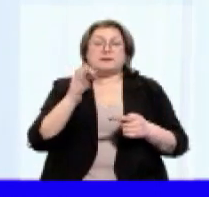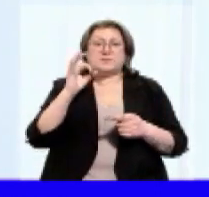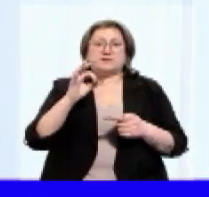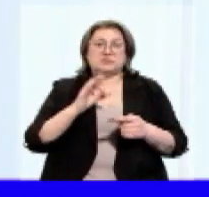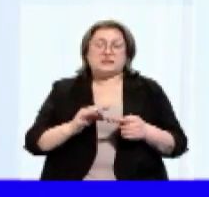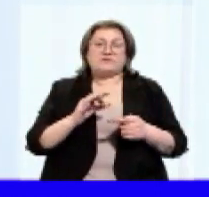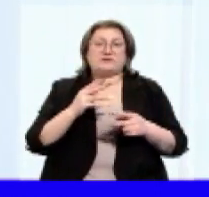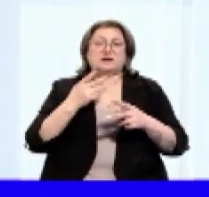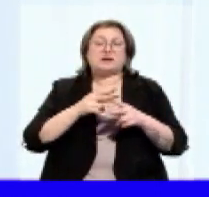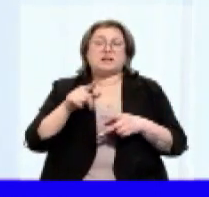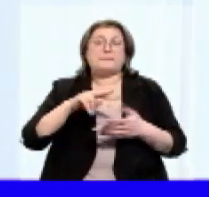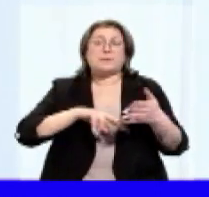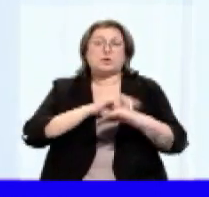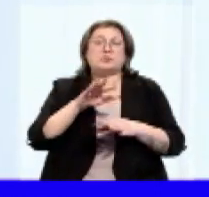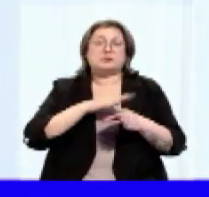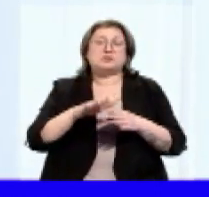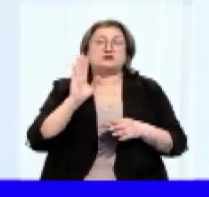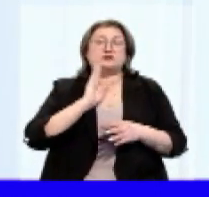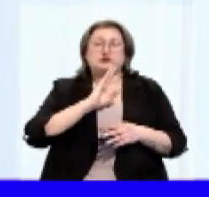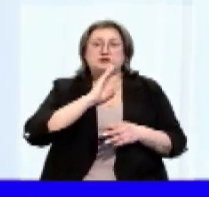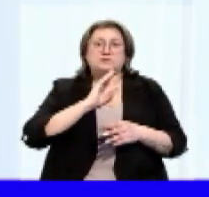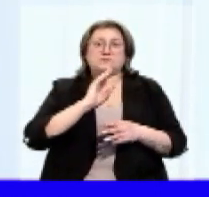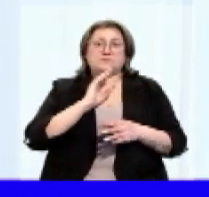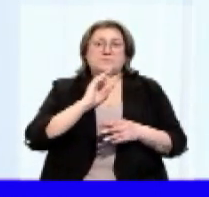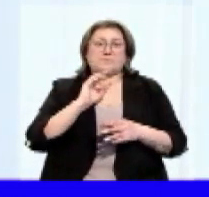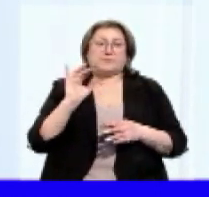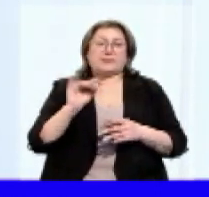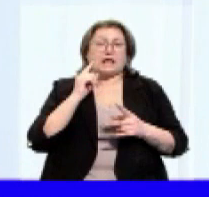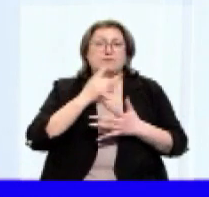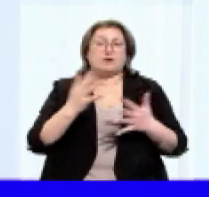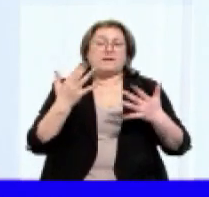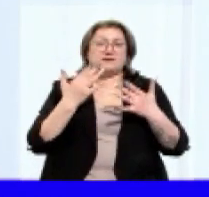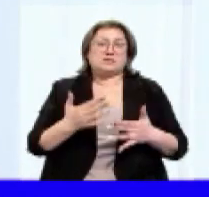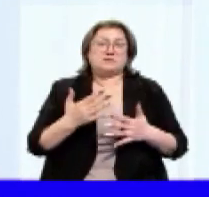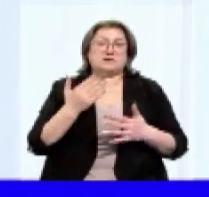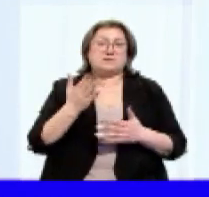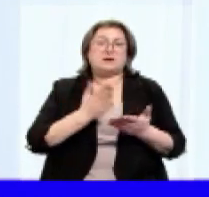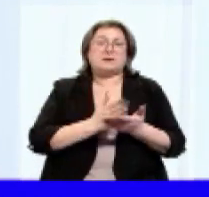45%, приходится на проекты, реализуемые женщинами. И наиболее